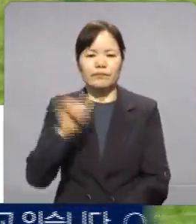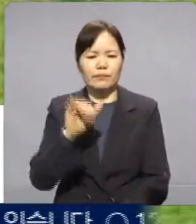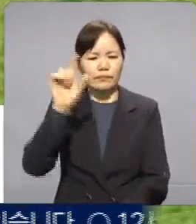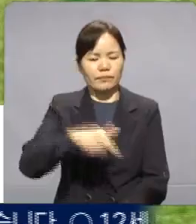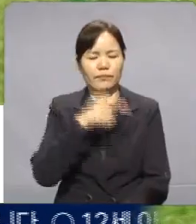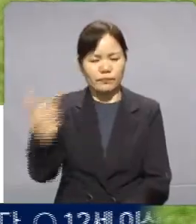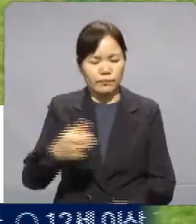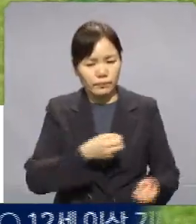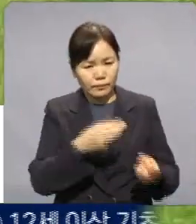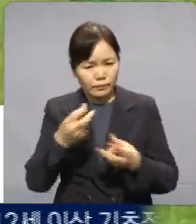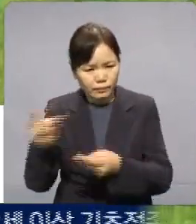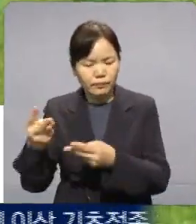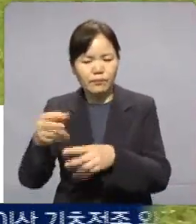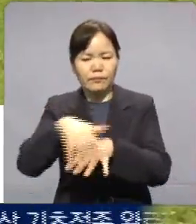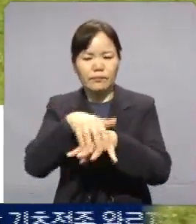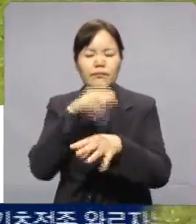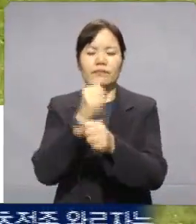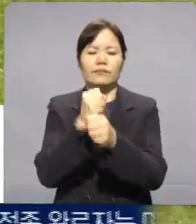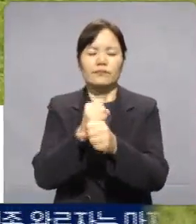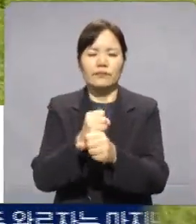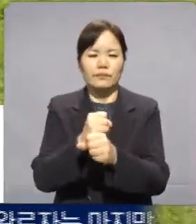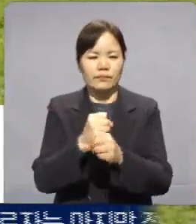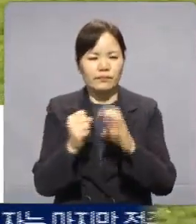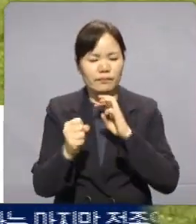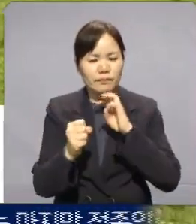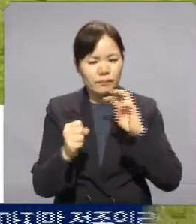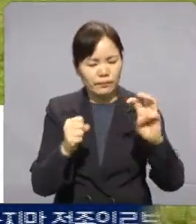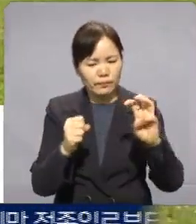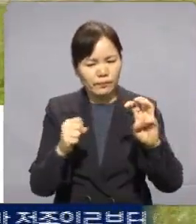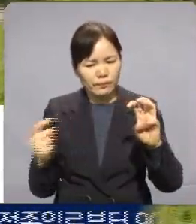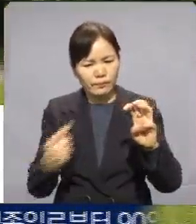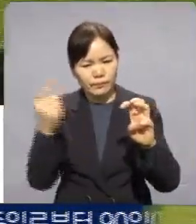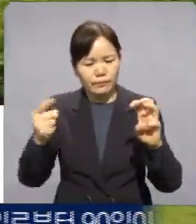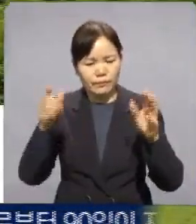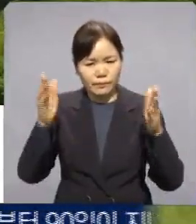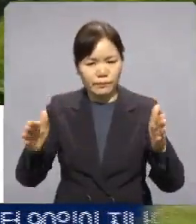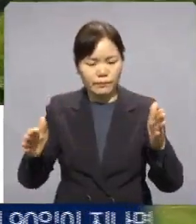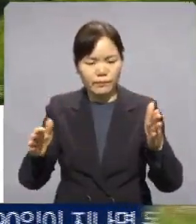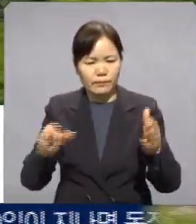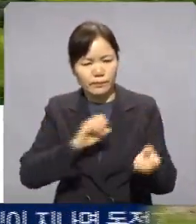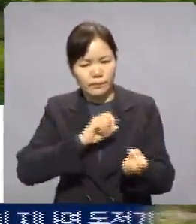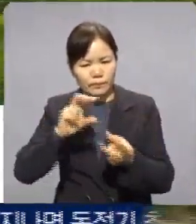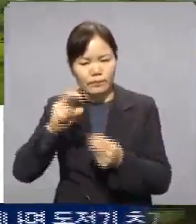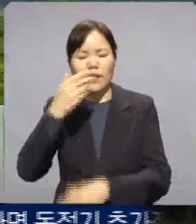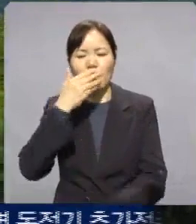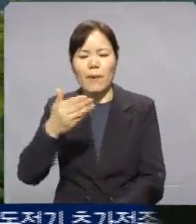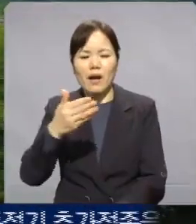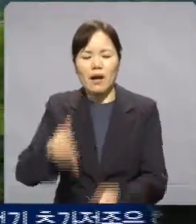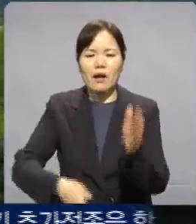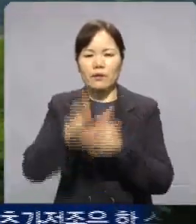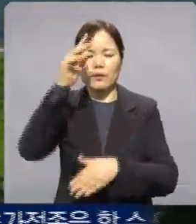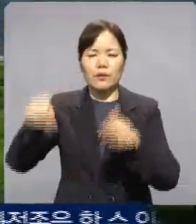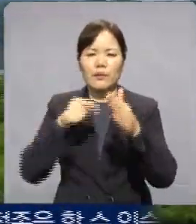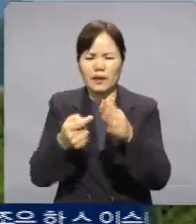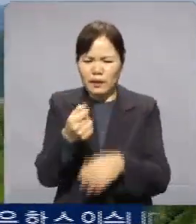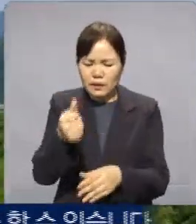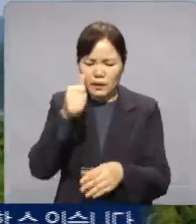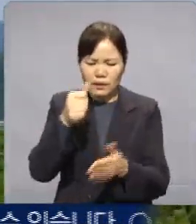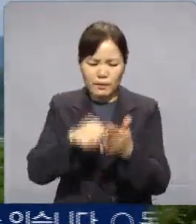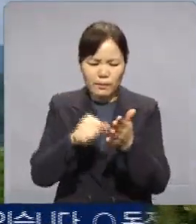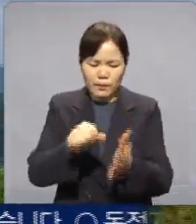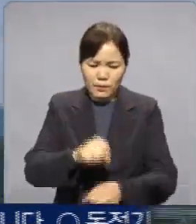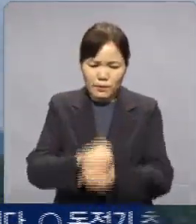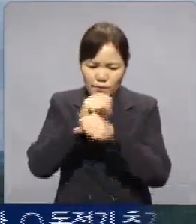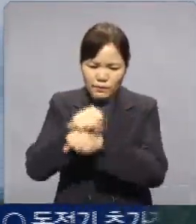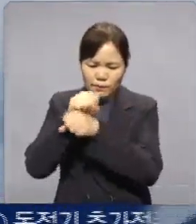체계 구축은 물론 30분에서 1시간 내로 배송이 가능하도록 도심 내 소형 물류센터 입지도 허용한다는